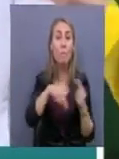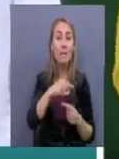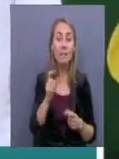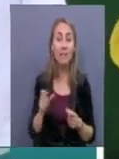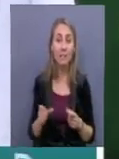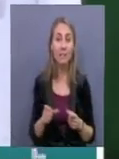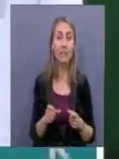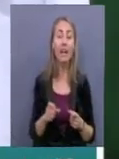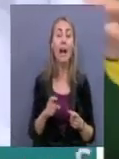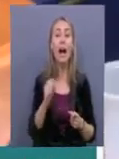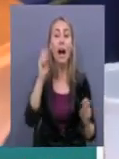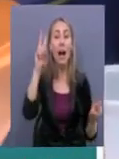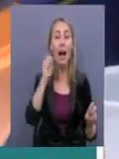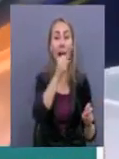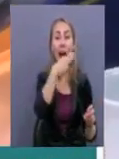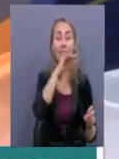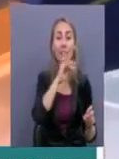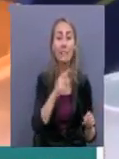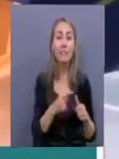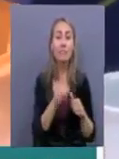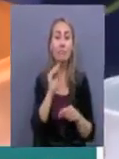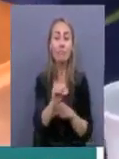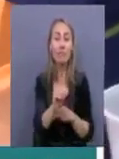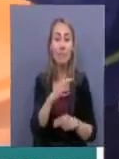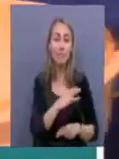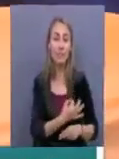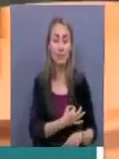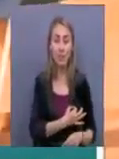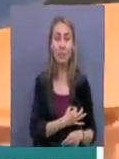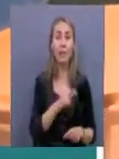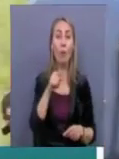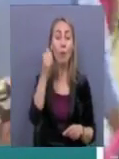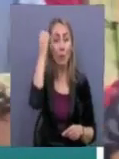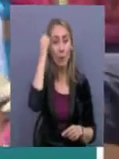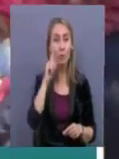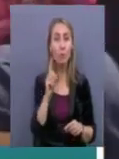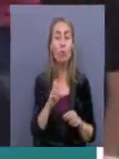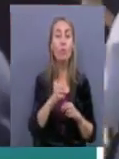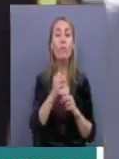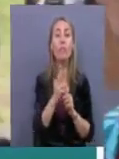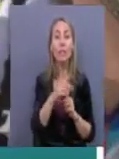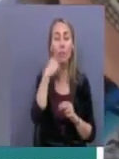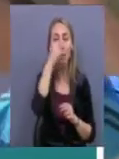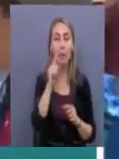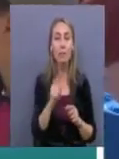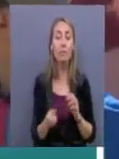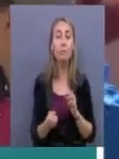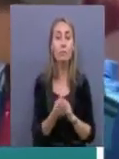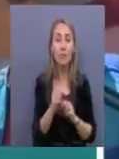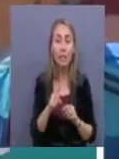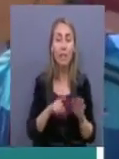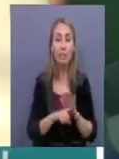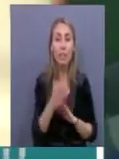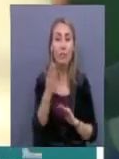құрды. 2012 жылы бәрі енді ғана басталып жатқанда әділдің анасының қолымен 10 биені сауып қымыз жасағаны есінде. Бұл уақытта